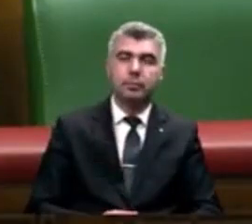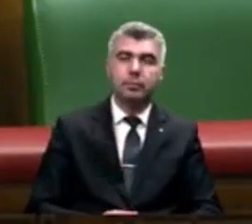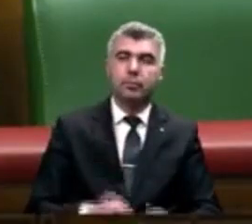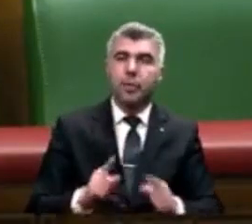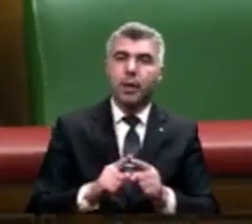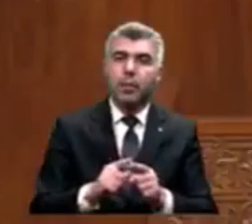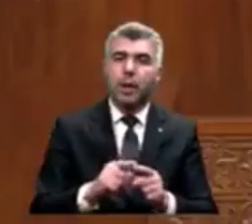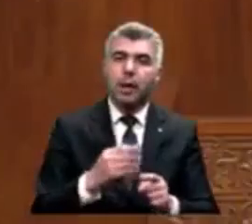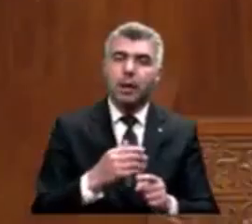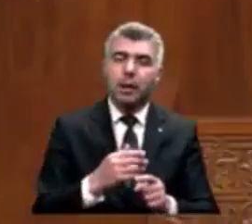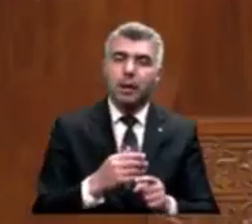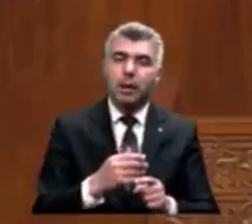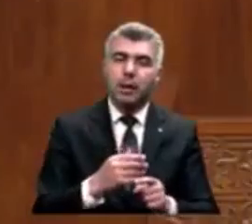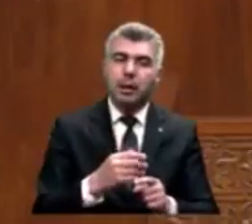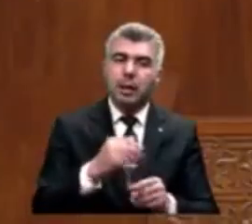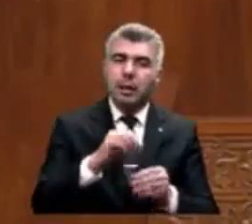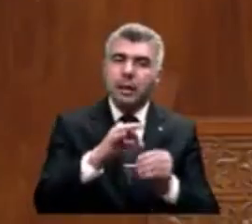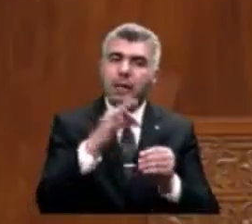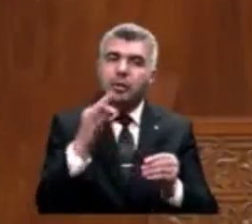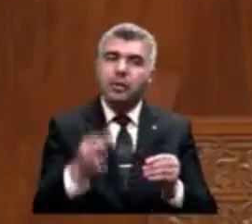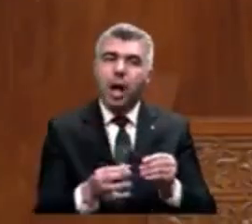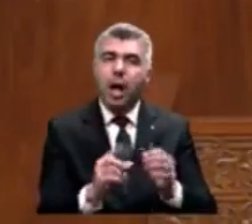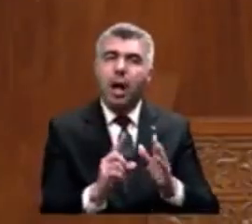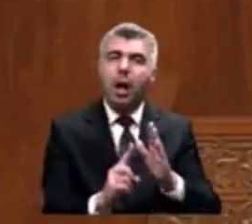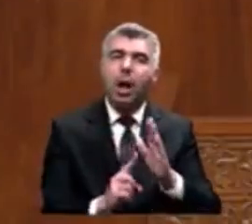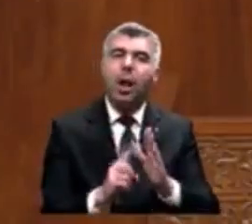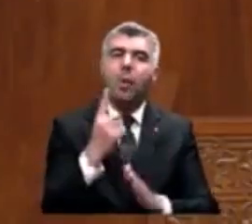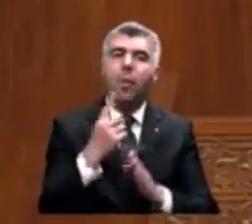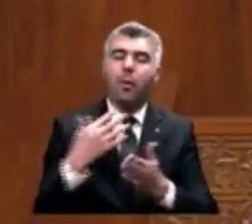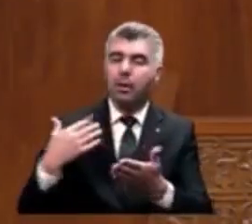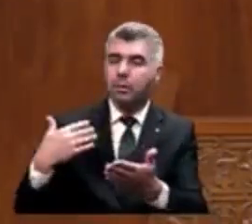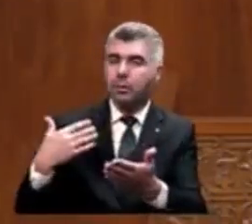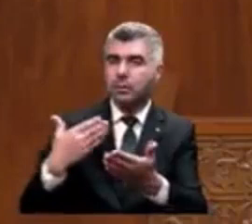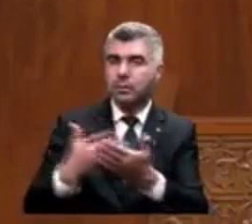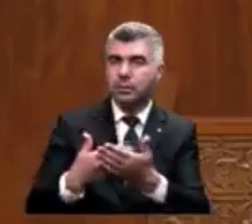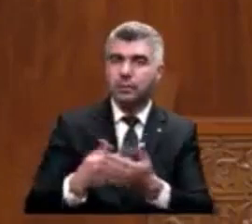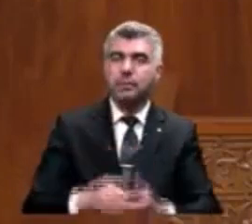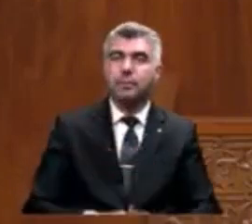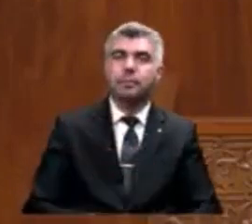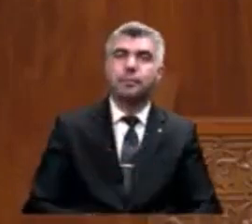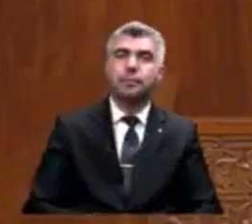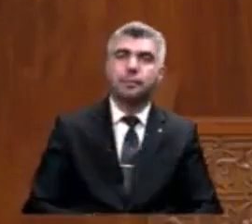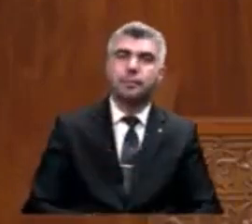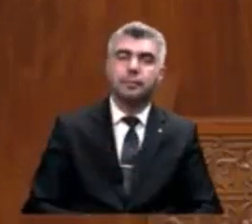ونتيجة اللي هي منذ البداية احنا قلنا